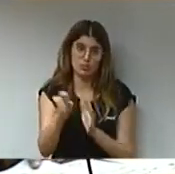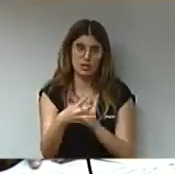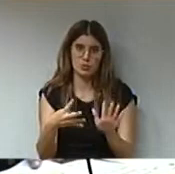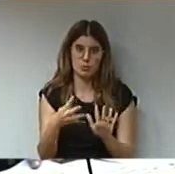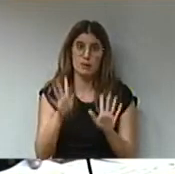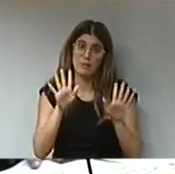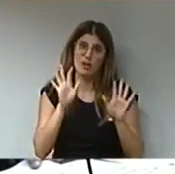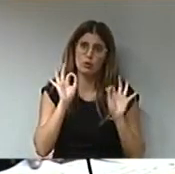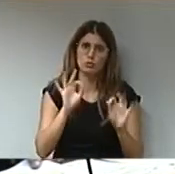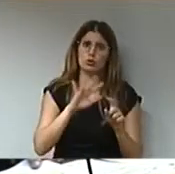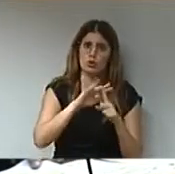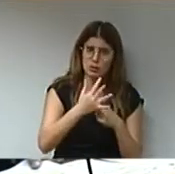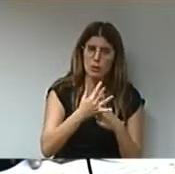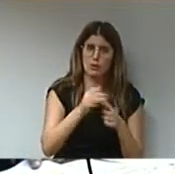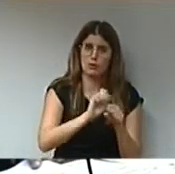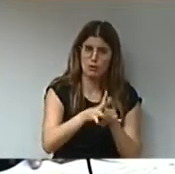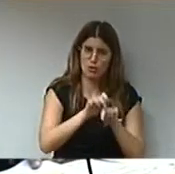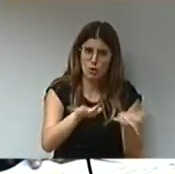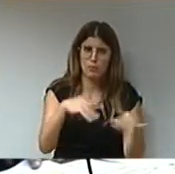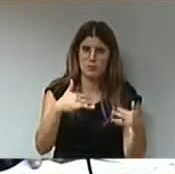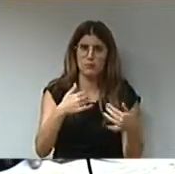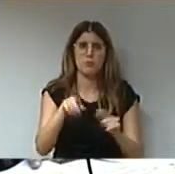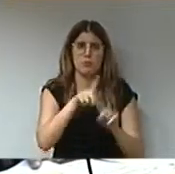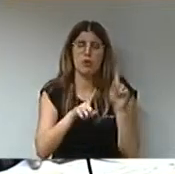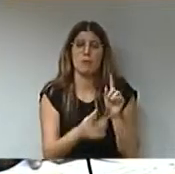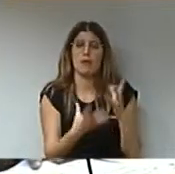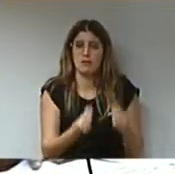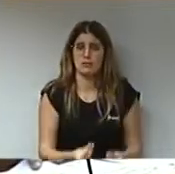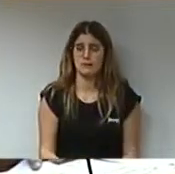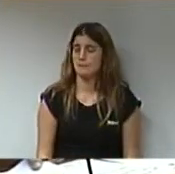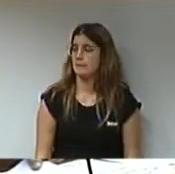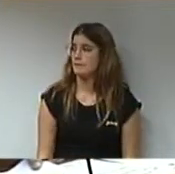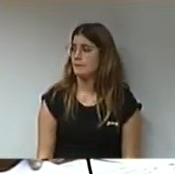totes les circumstàncies, a pesar de totes les circumstàncies que han passat.